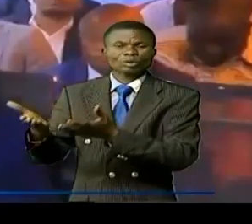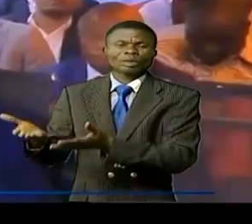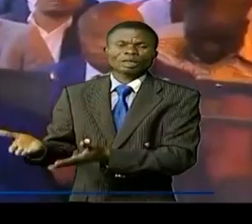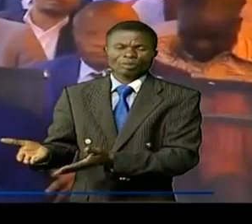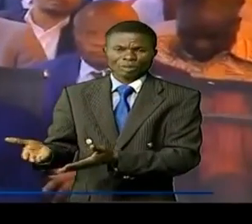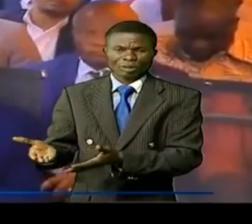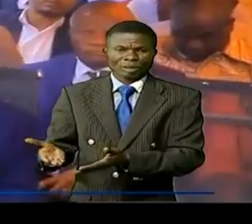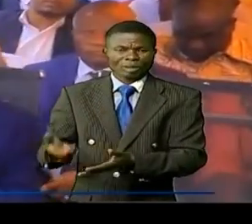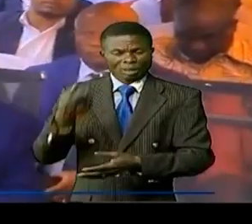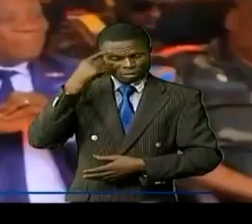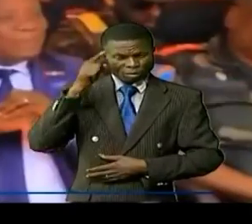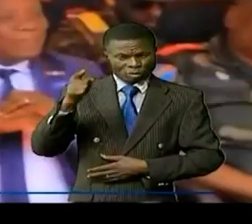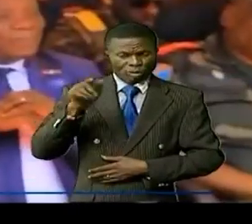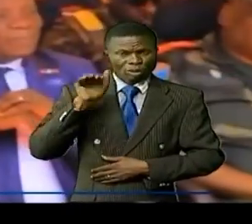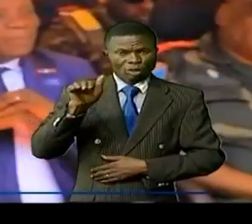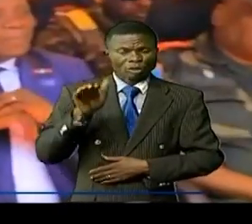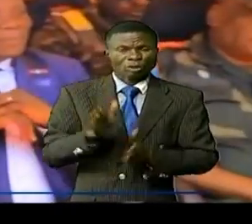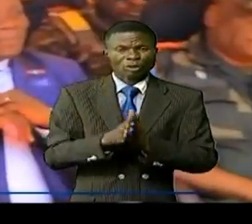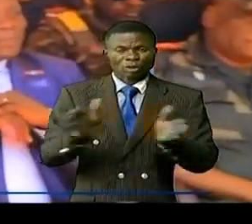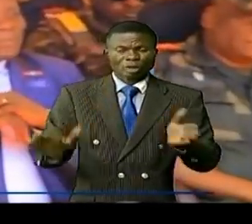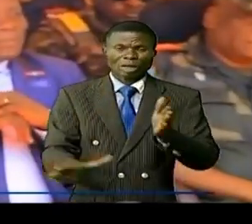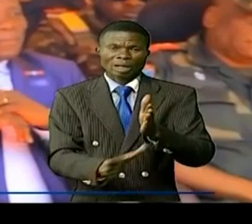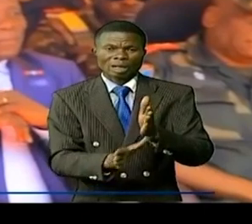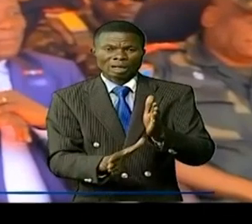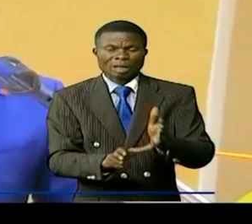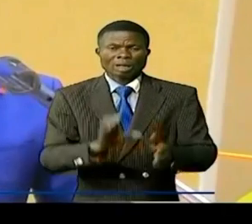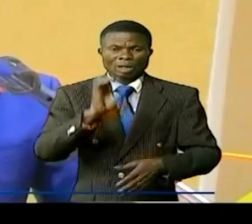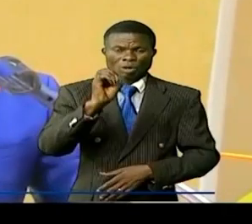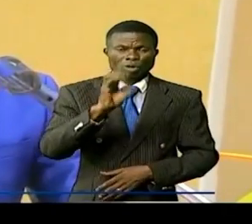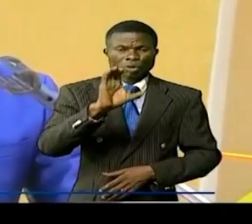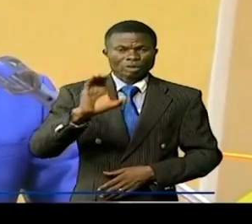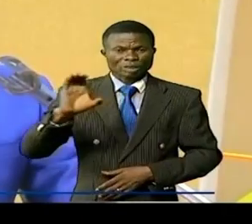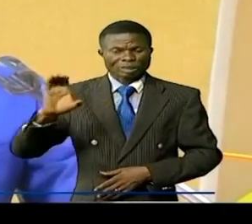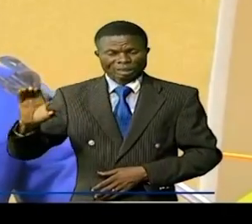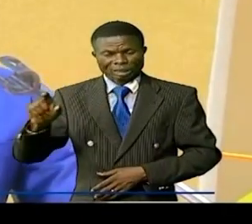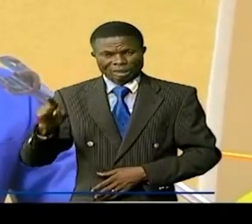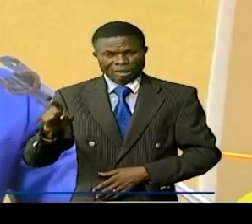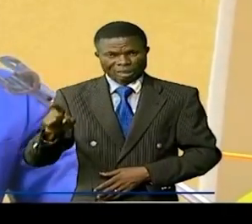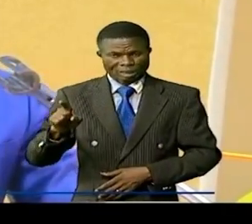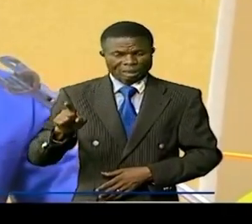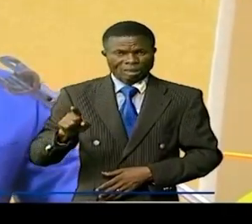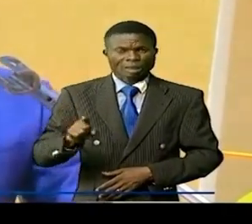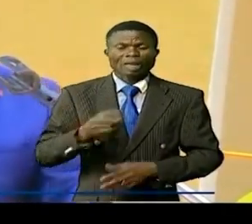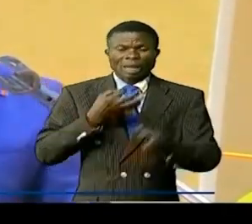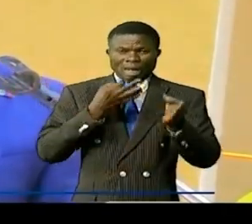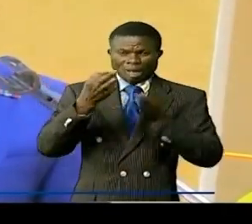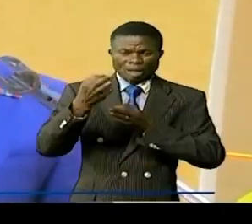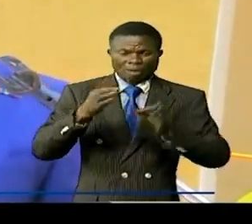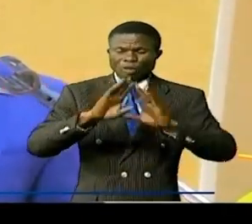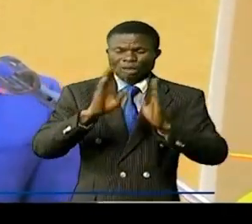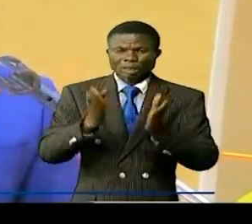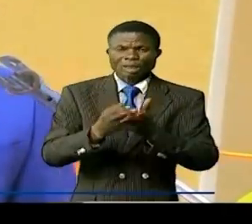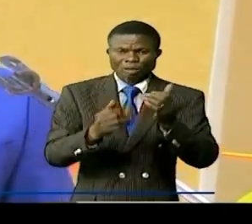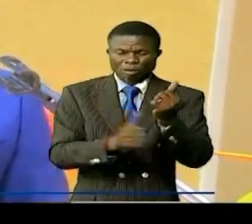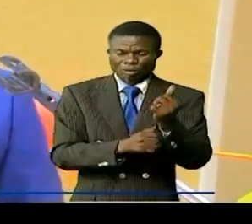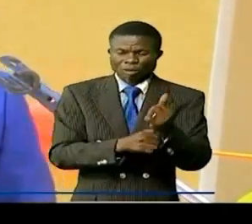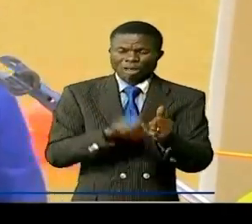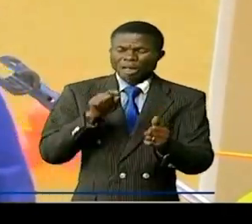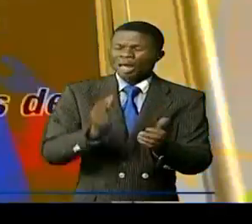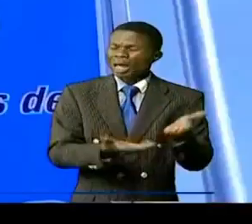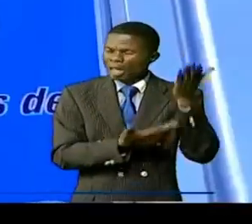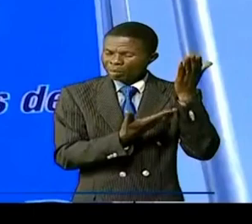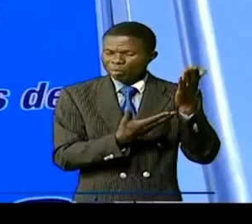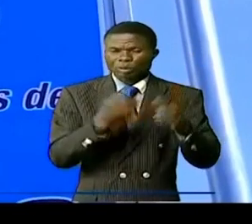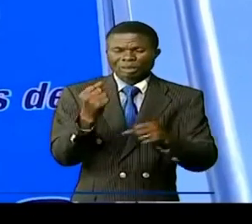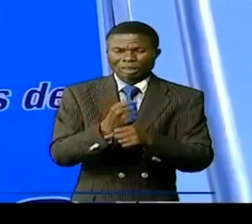Pour sa part, le directeur général intérim de l'OCC, Gabi Lubiba, a tenu à expliquer à l'assistance les priorités de son mandat à